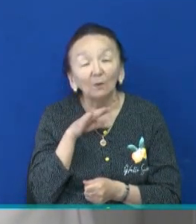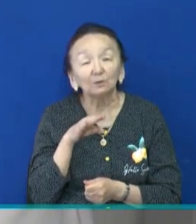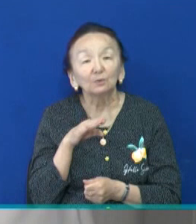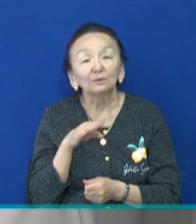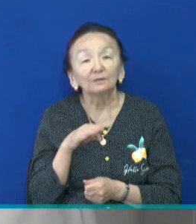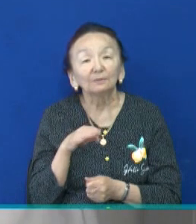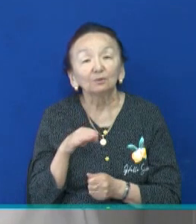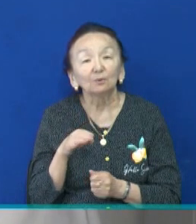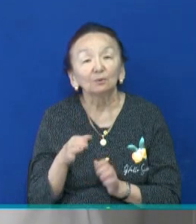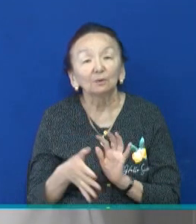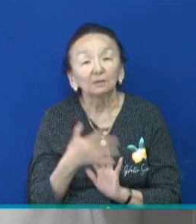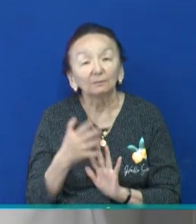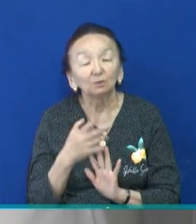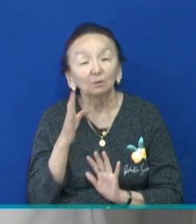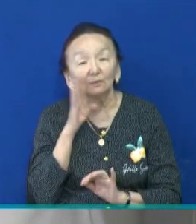суымызды